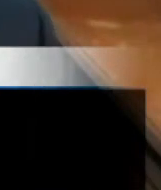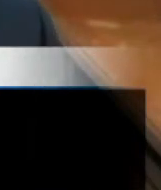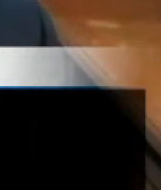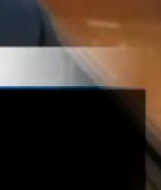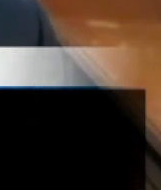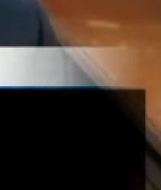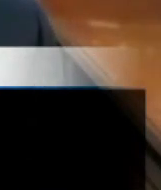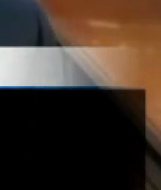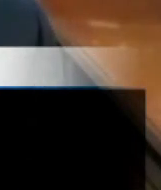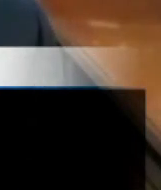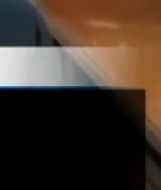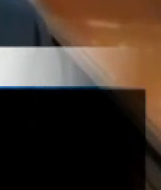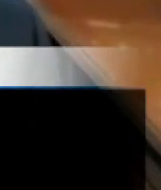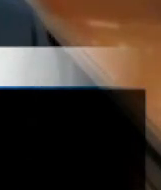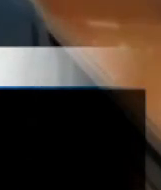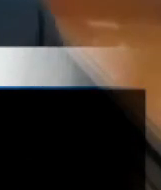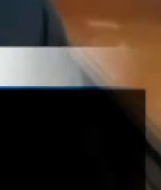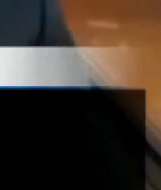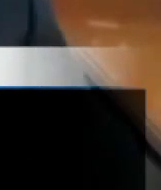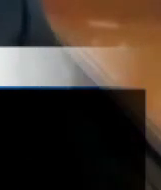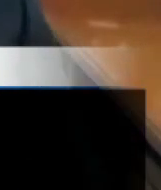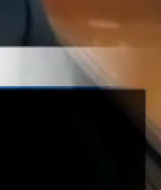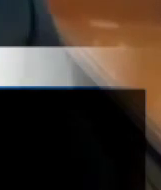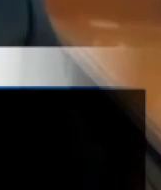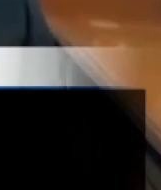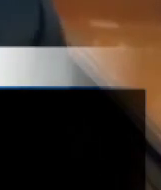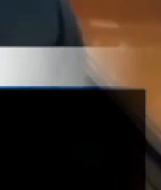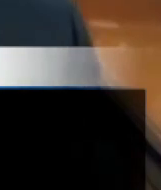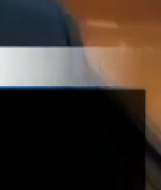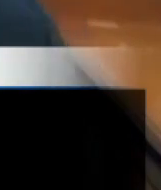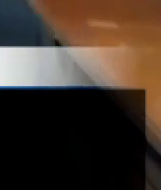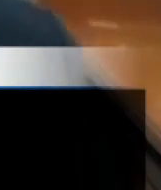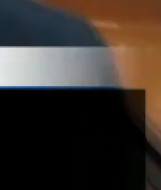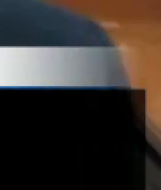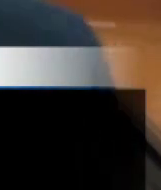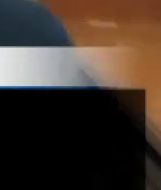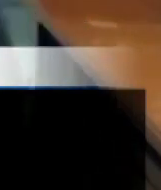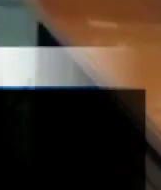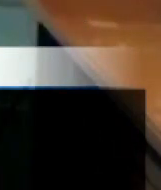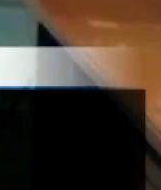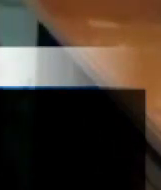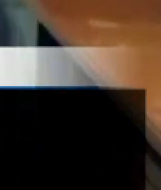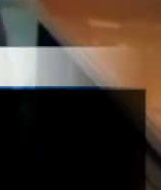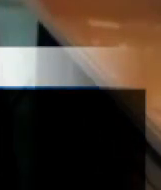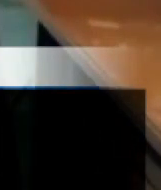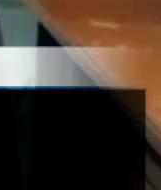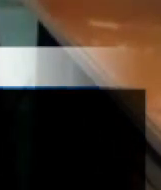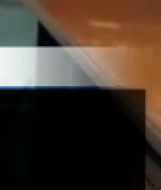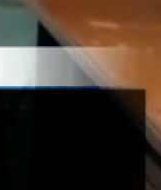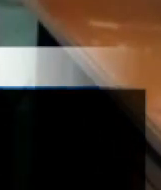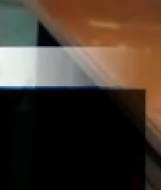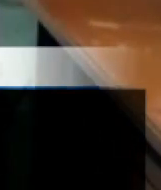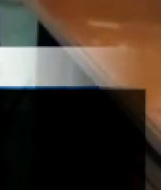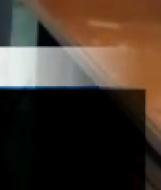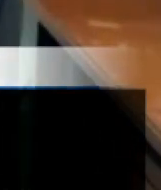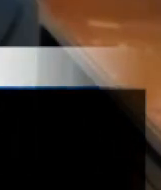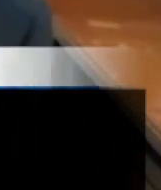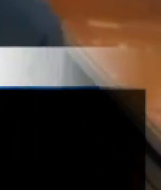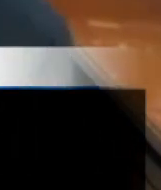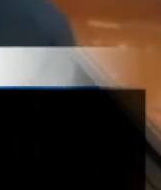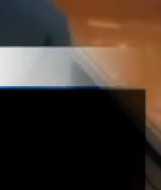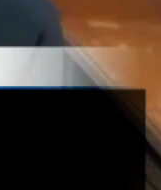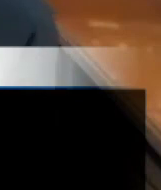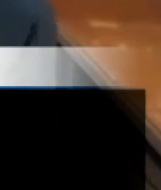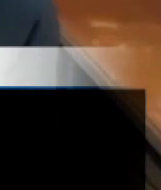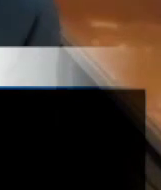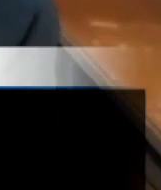안철수 대표도 눈이 있으면 좀 보시라 이거지. 왜 중도층은 자기가 독점하고 있는 듯이 그렇게 얘기하냐 이거야. 한번 그러면 국민들에게 물어보자